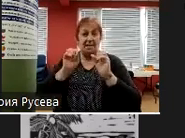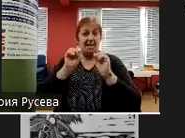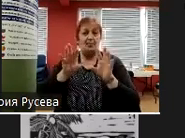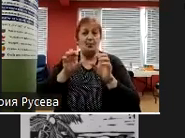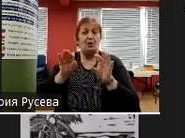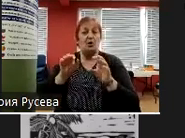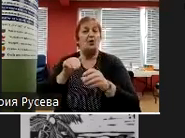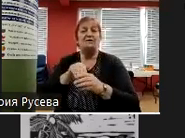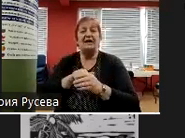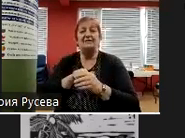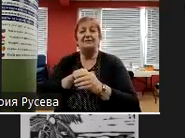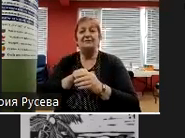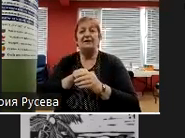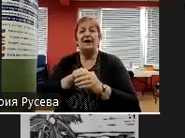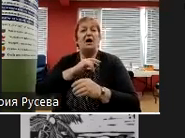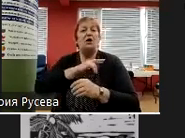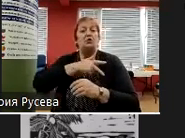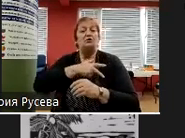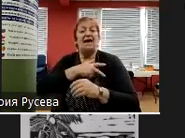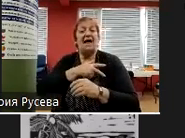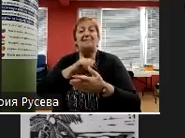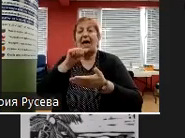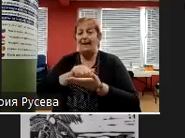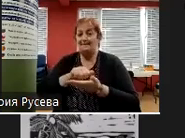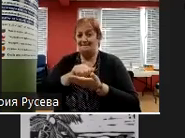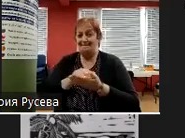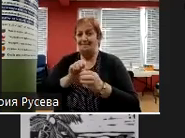в социална медия.